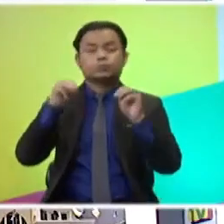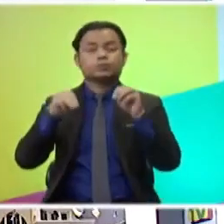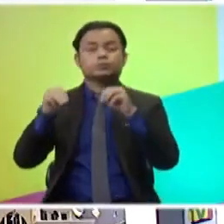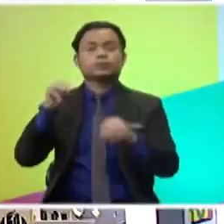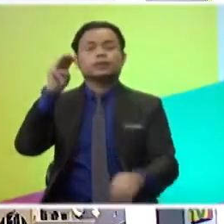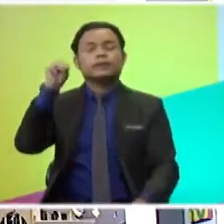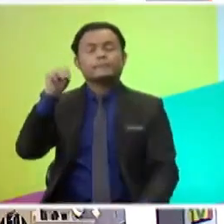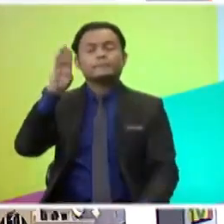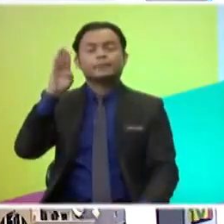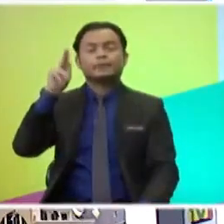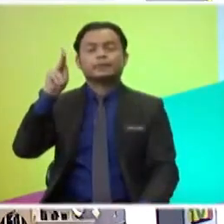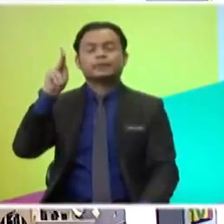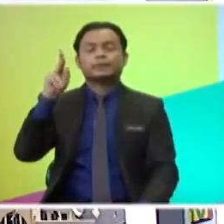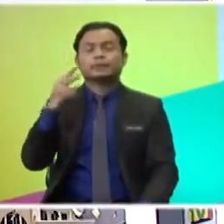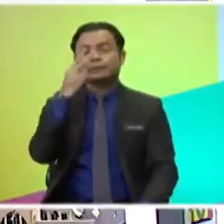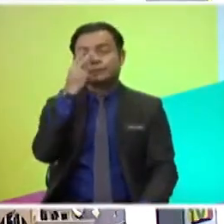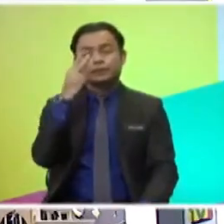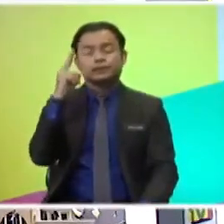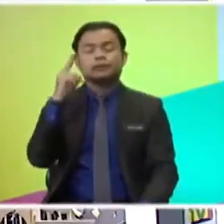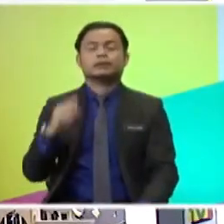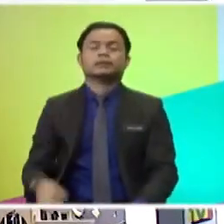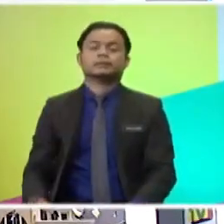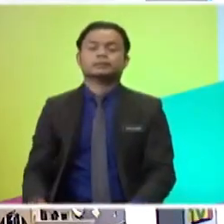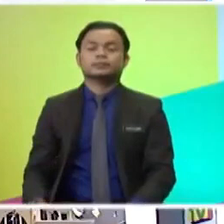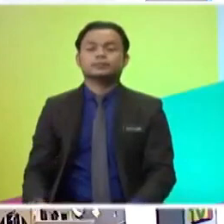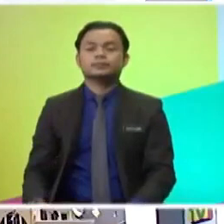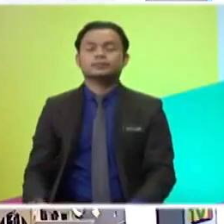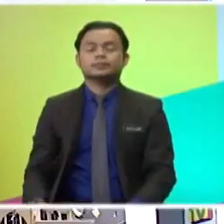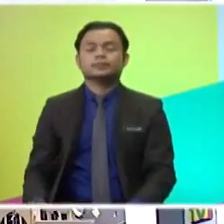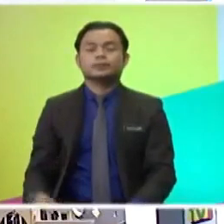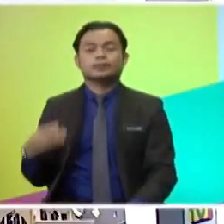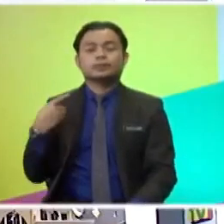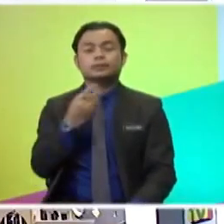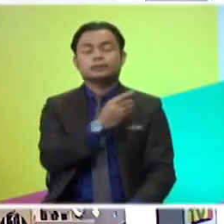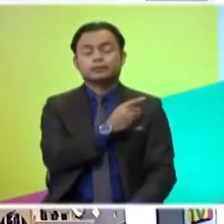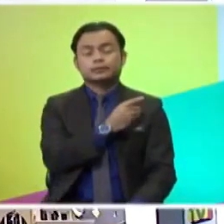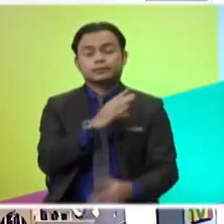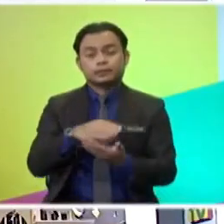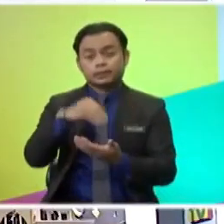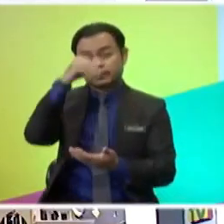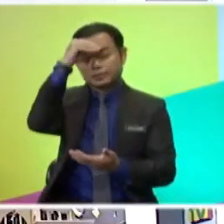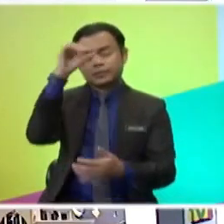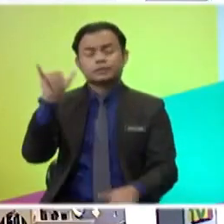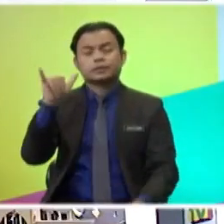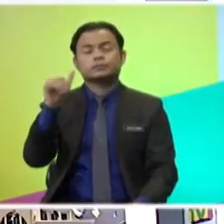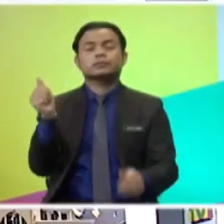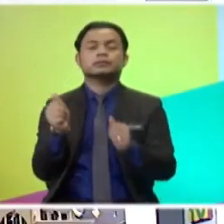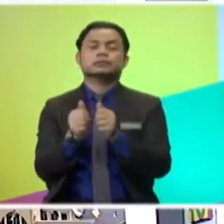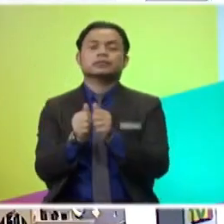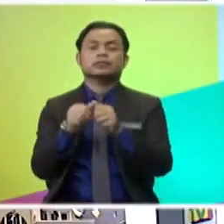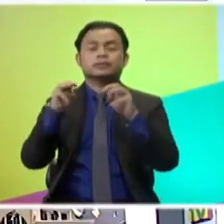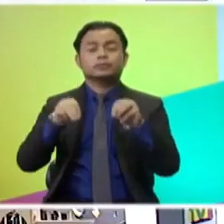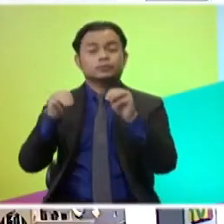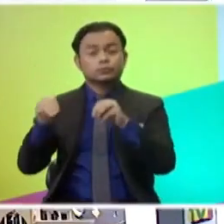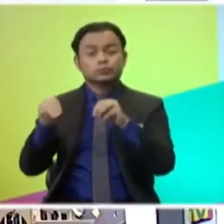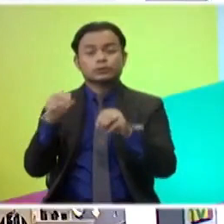macam di tempat sekolah saya ni, kita belajar sukatan yang sama dengan murid-murid di arus perdana. Ha, itu